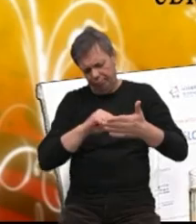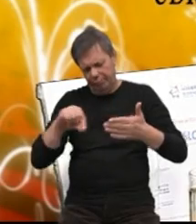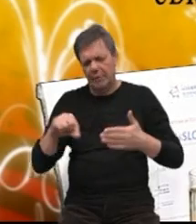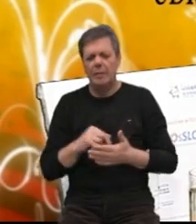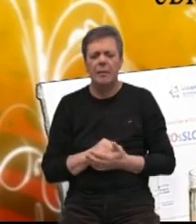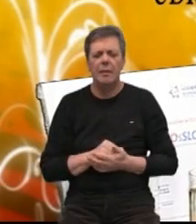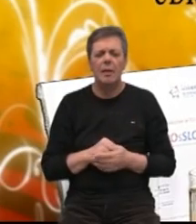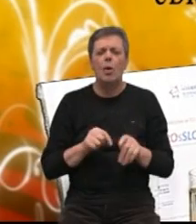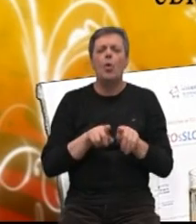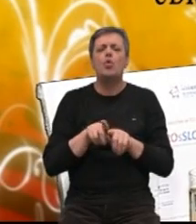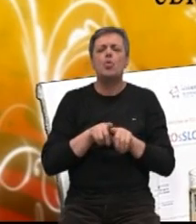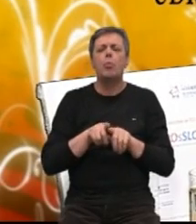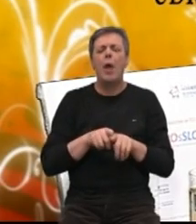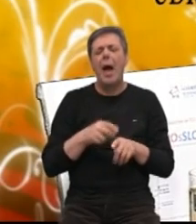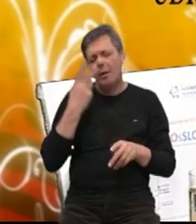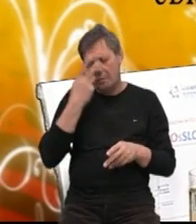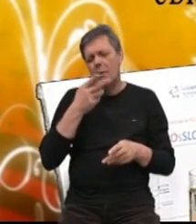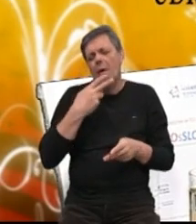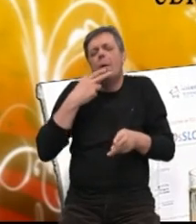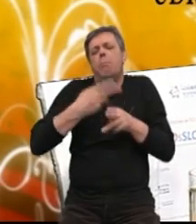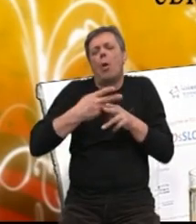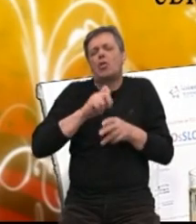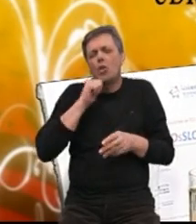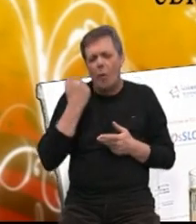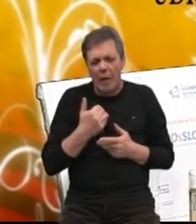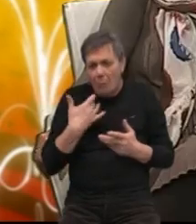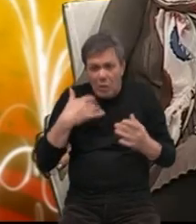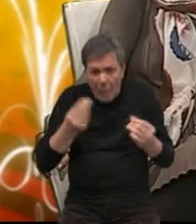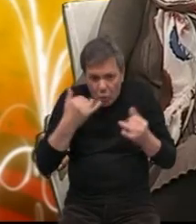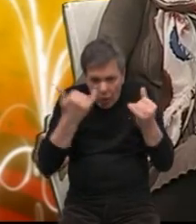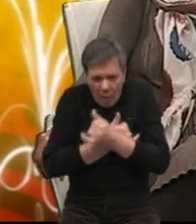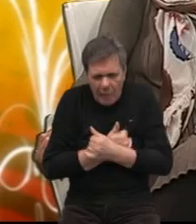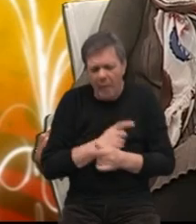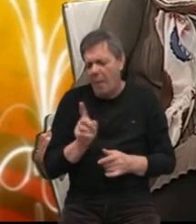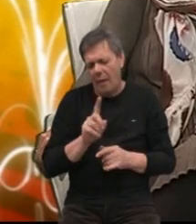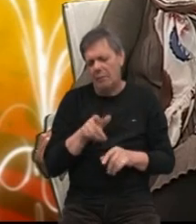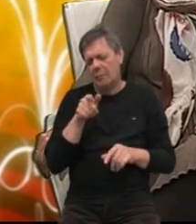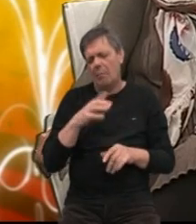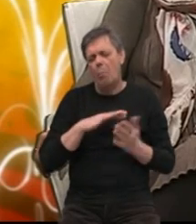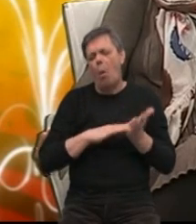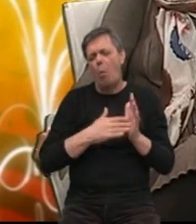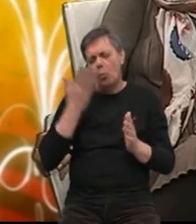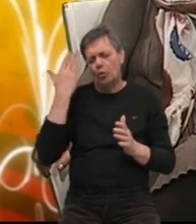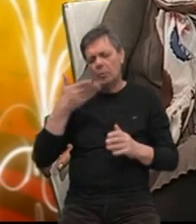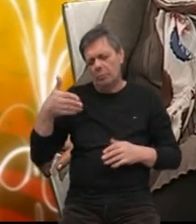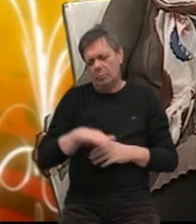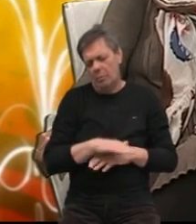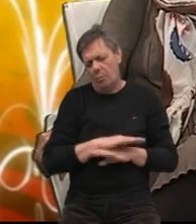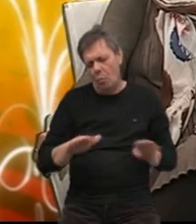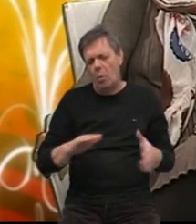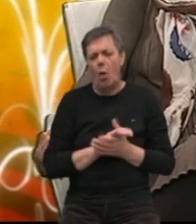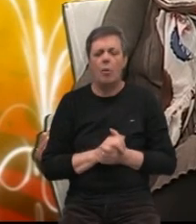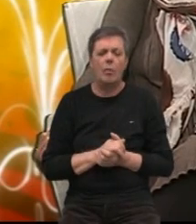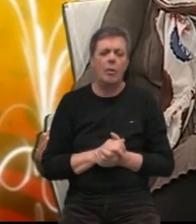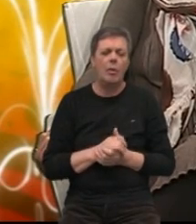potpisu supruga oboljelog. Možda griješim, možda sam krivo čula. On je preminuo, bio je oboljeli, ali ja inače